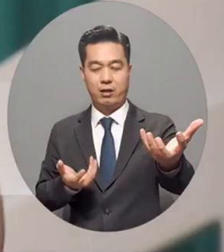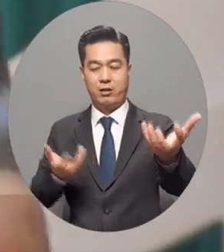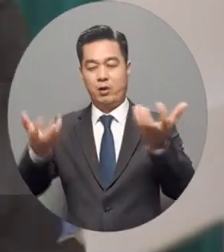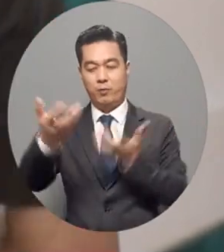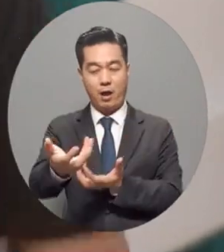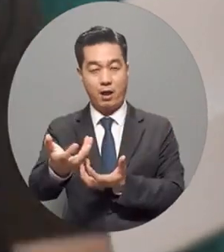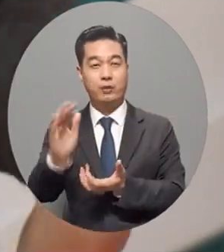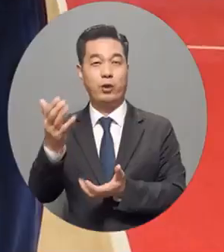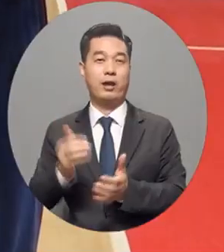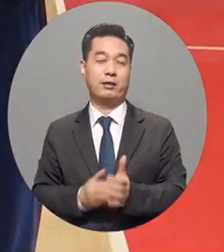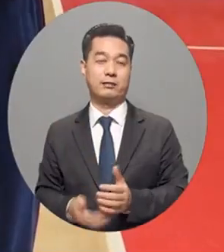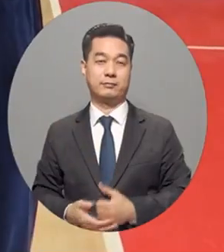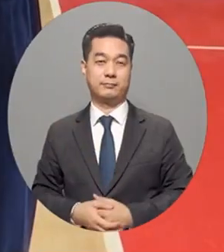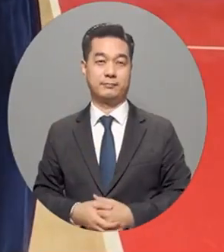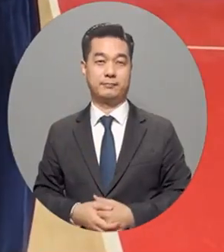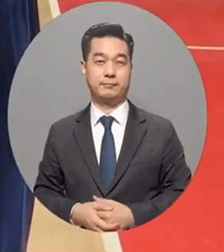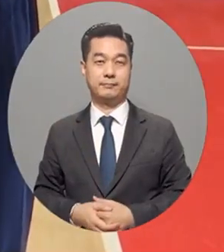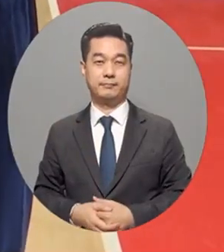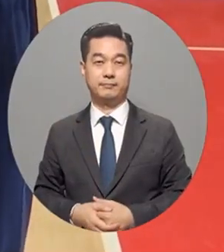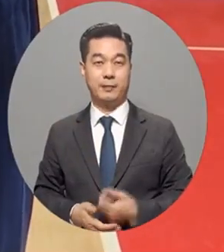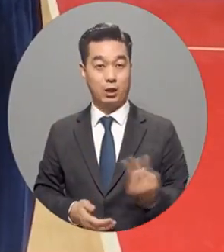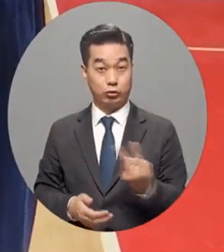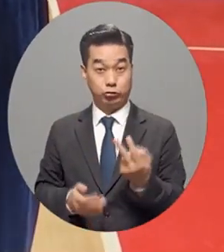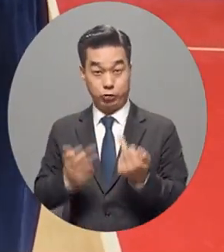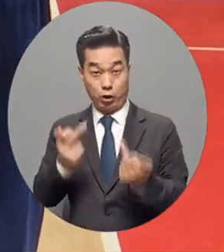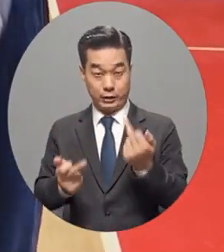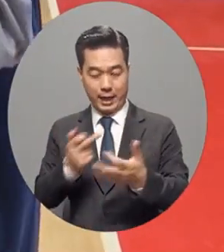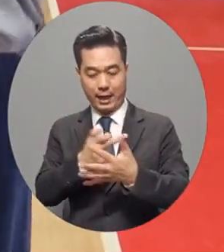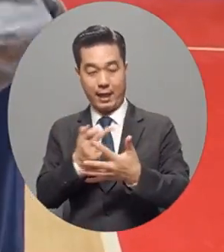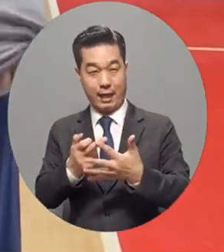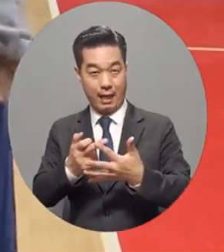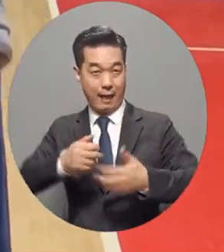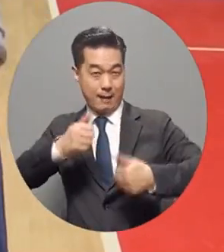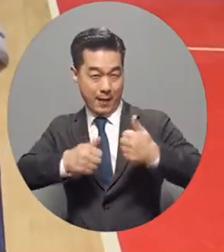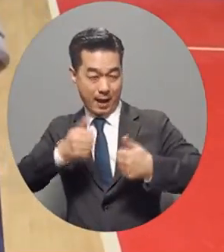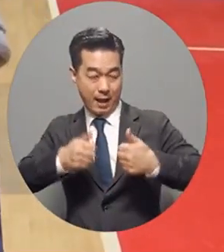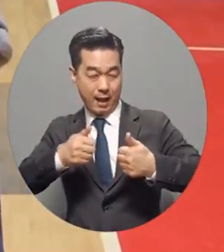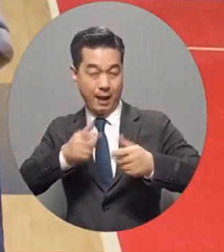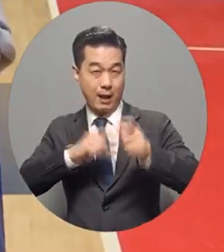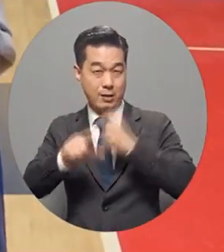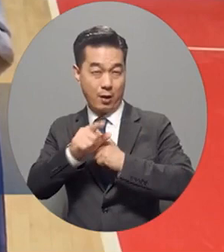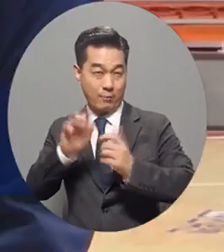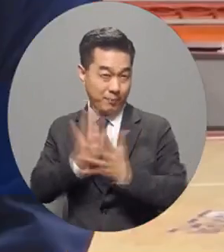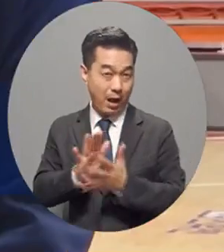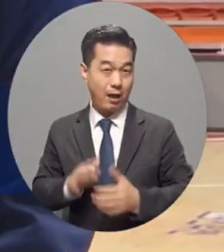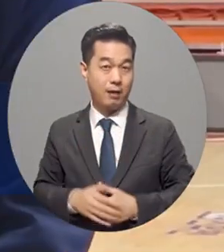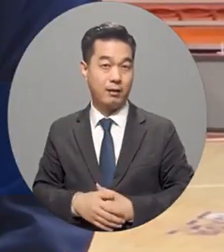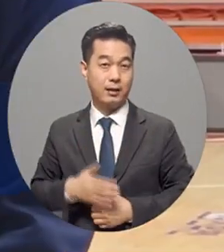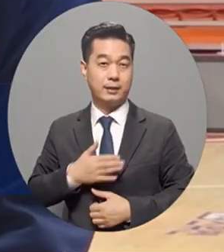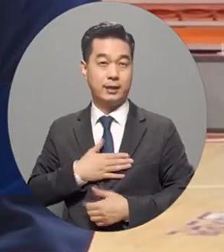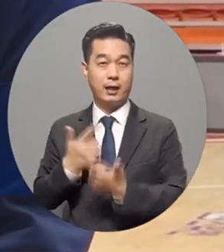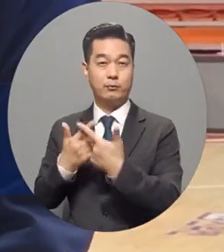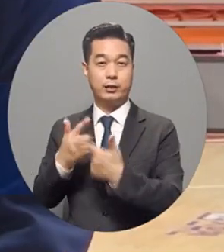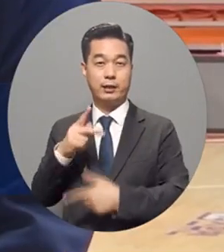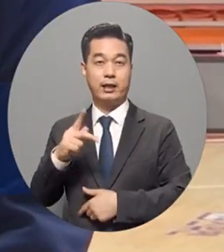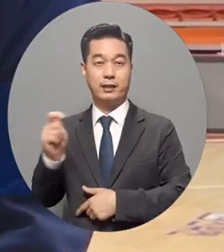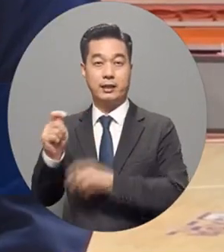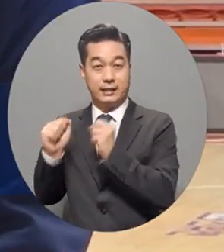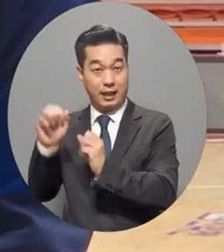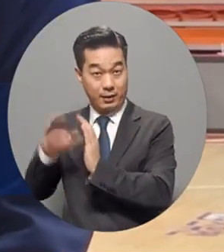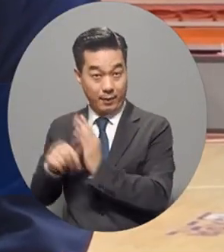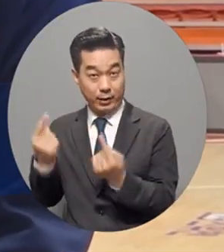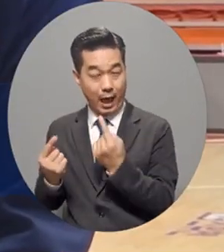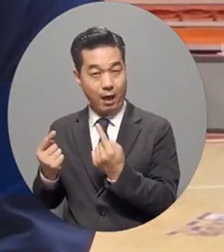묘하게 바뀐 상황. 두 형제의 승부욕은 더 불타올랐습니다. 제가 부산 KT 있을 때보다 되게 지금